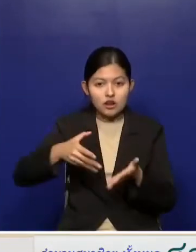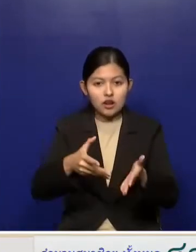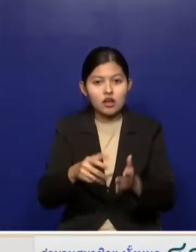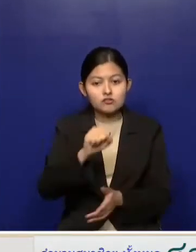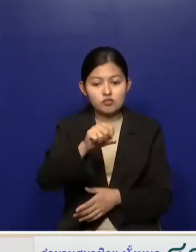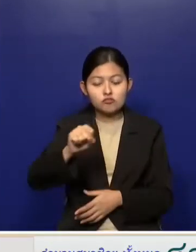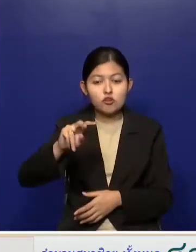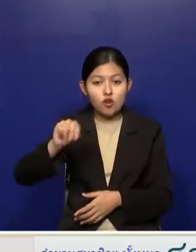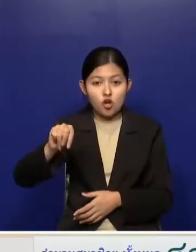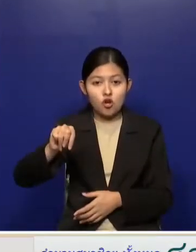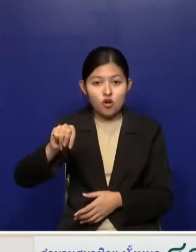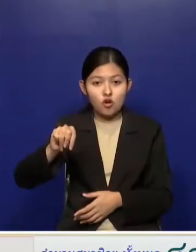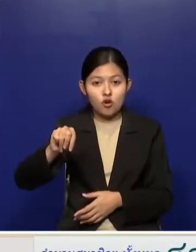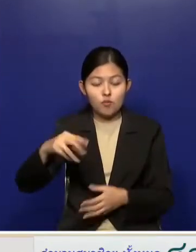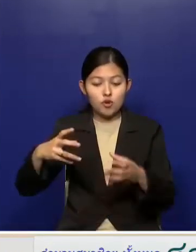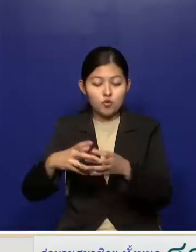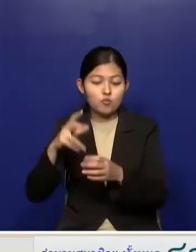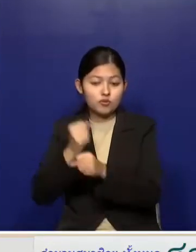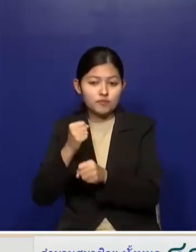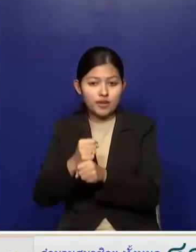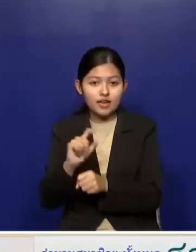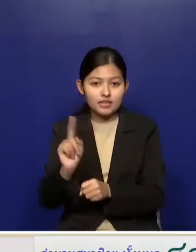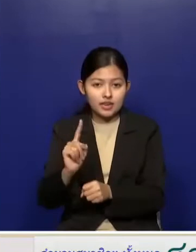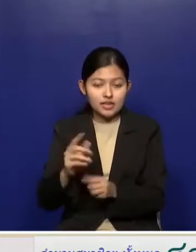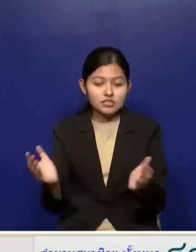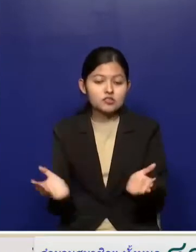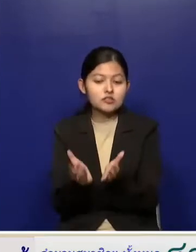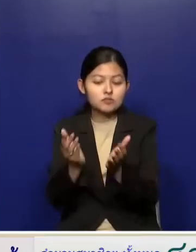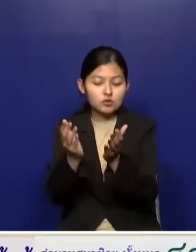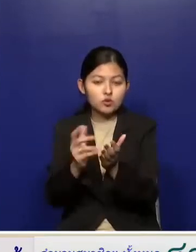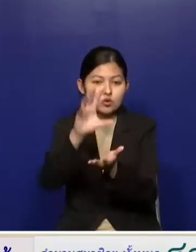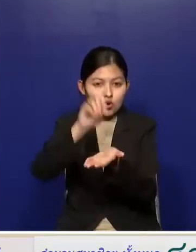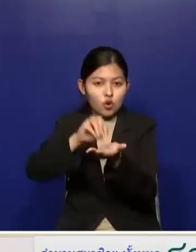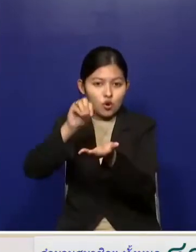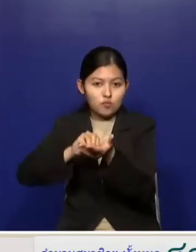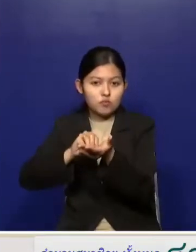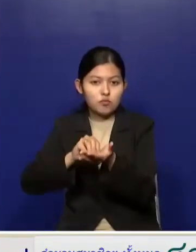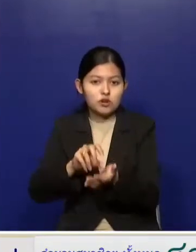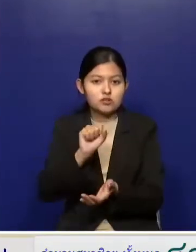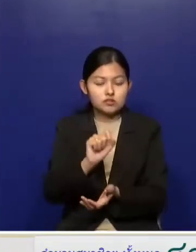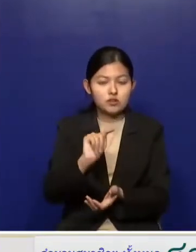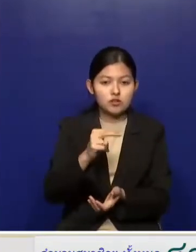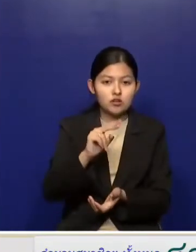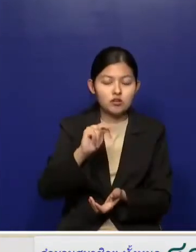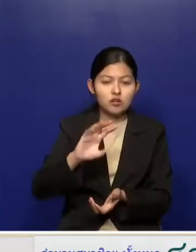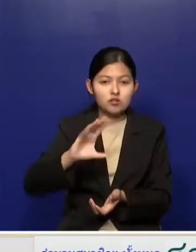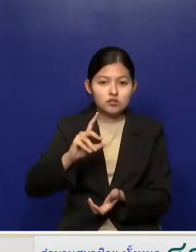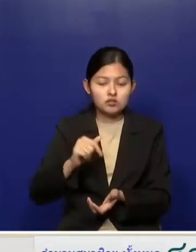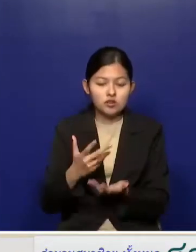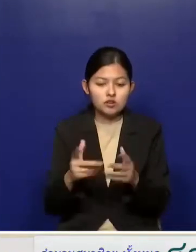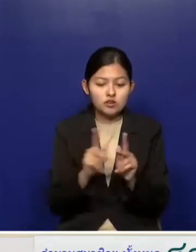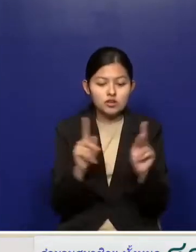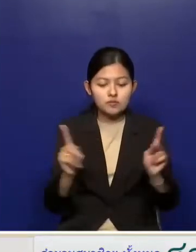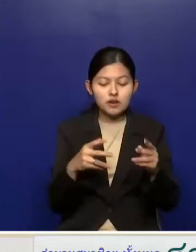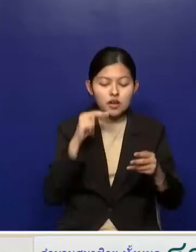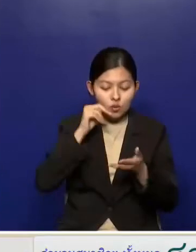ส.ส.น.เป็นหน่วยงานที่ทำหน้าที่ในการสนับสนุนข้อมูลให้ส.ท.น.ช. และก.น.ช. หอวคณะกรมการส.ส.กรน้